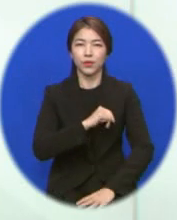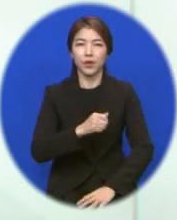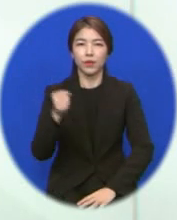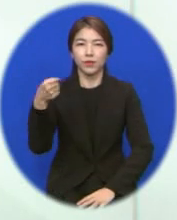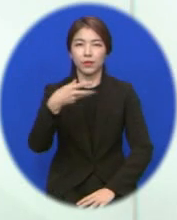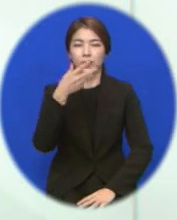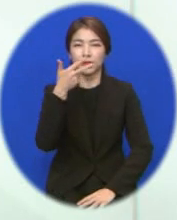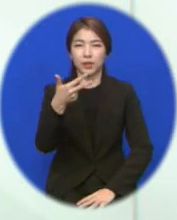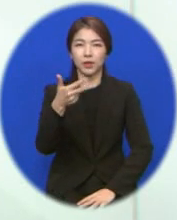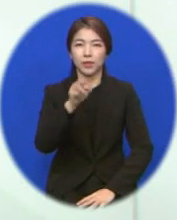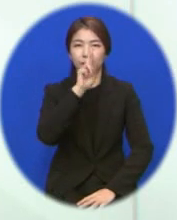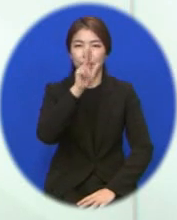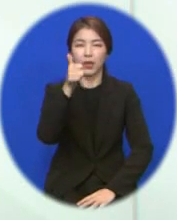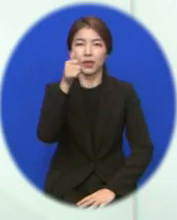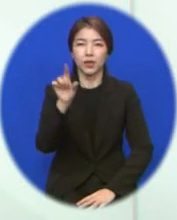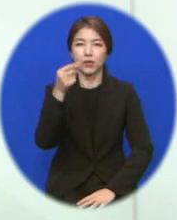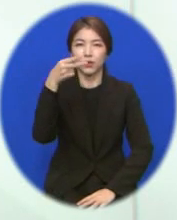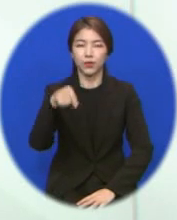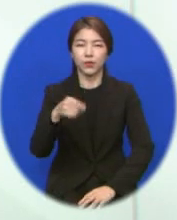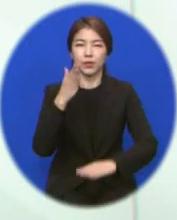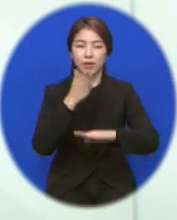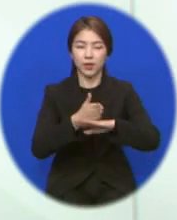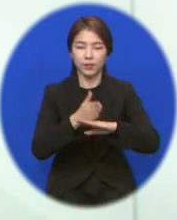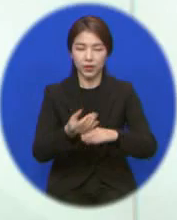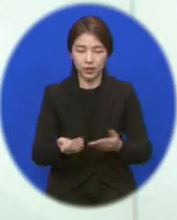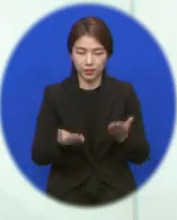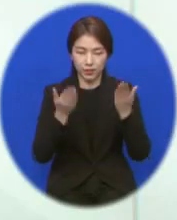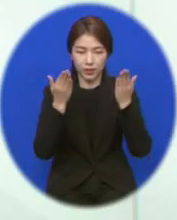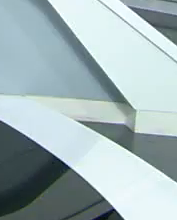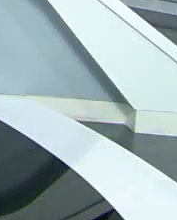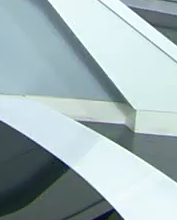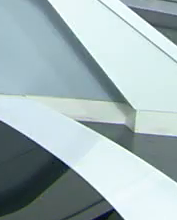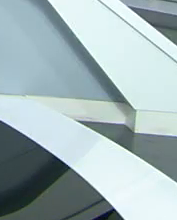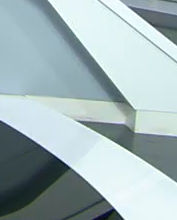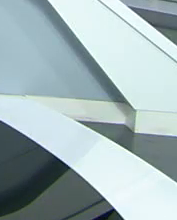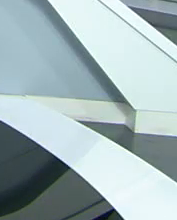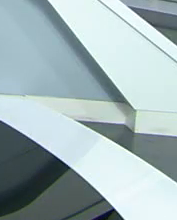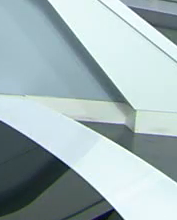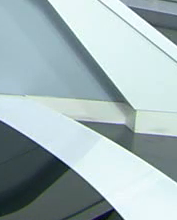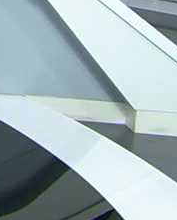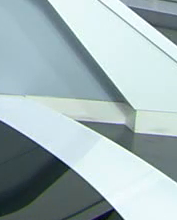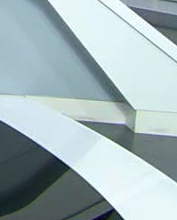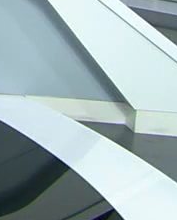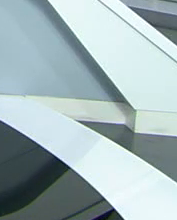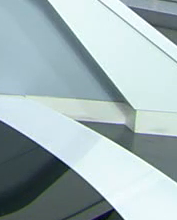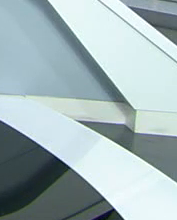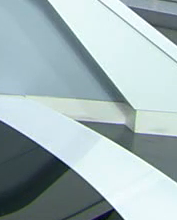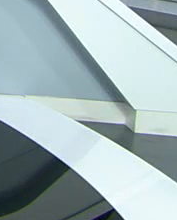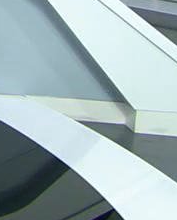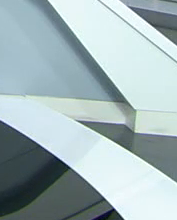광주광역시북구갭지역구7번후보인박현두씨입니다. 감사합니다.감사합니다.